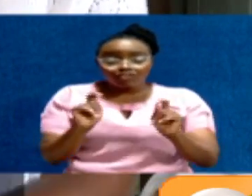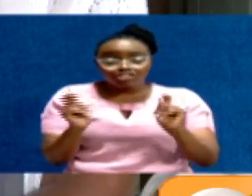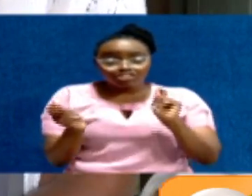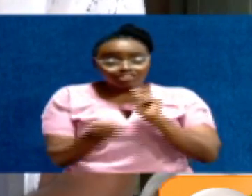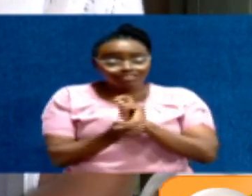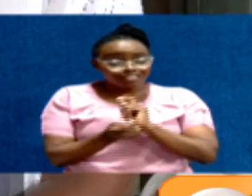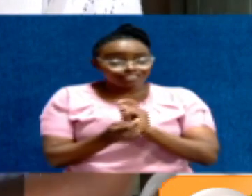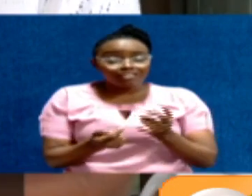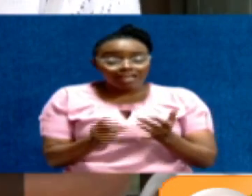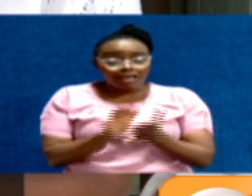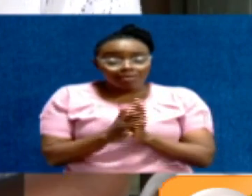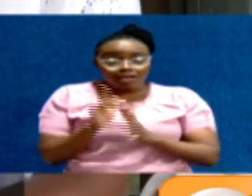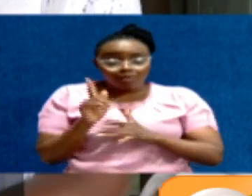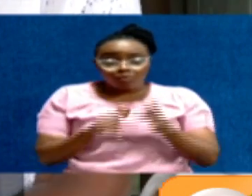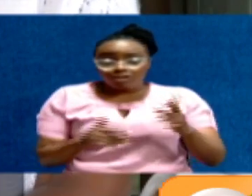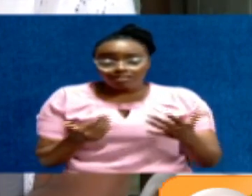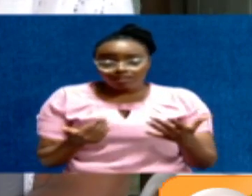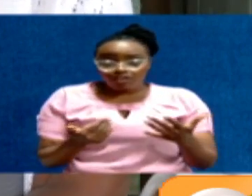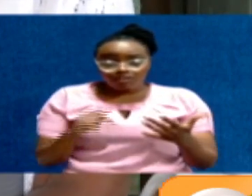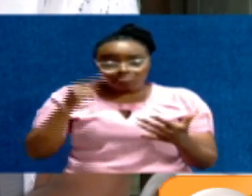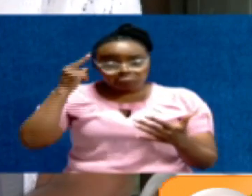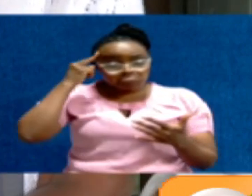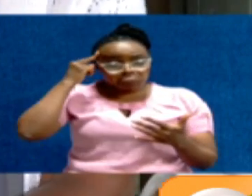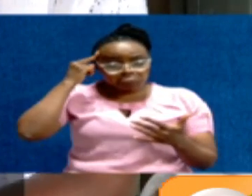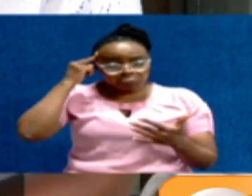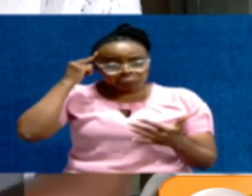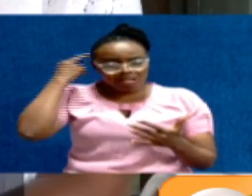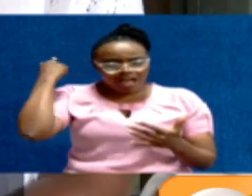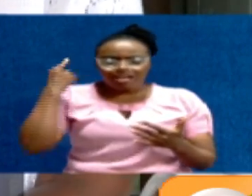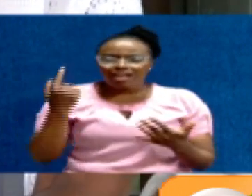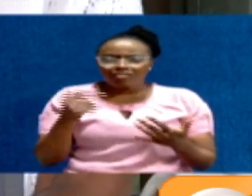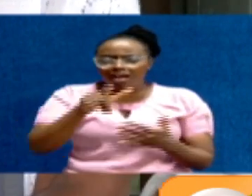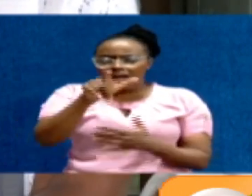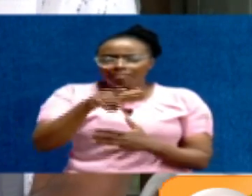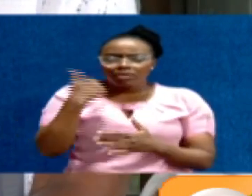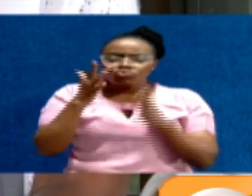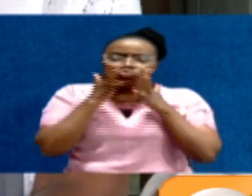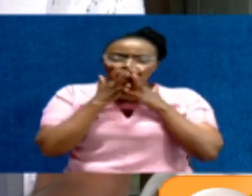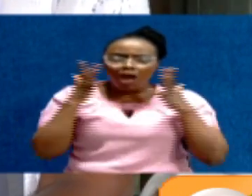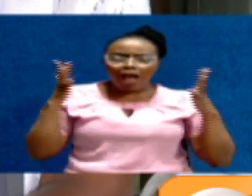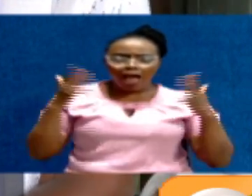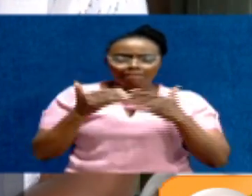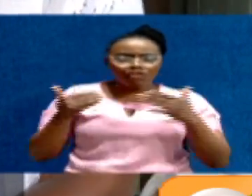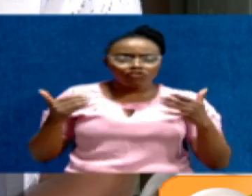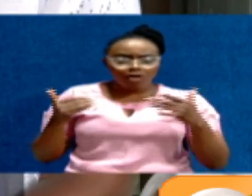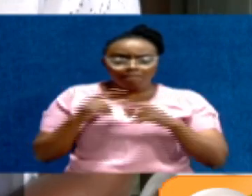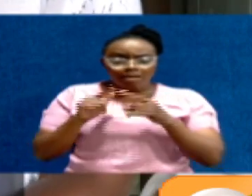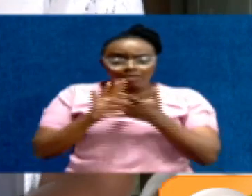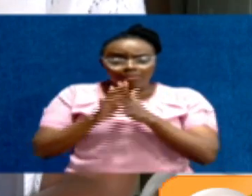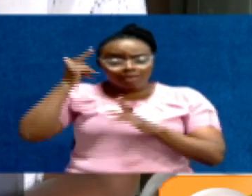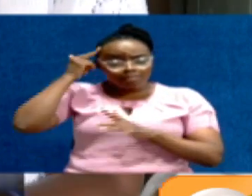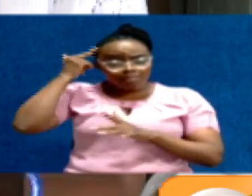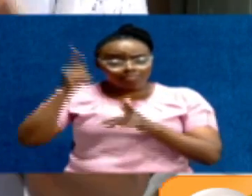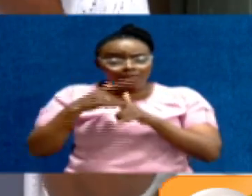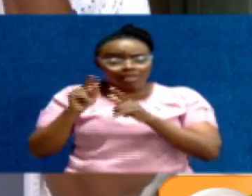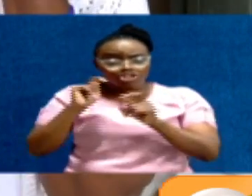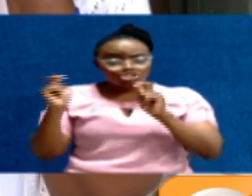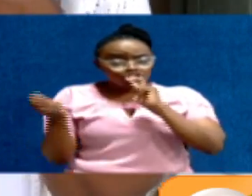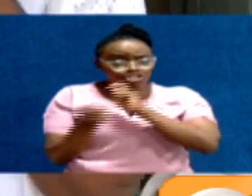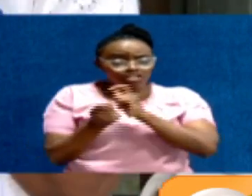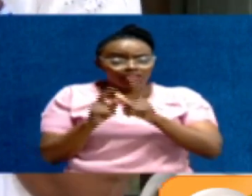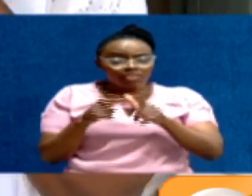akachange akawa black na mtu alikuwa mweupe. Sasa akachange